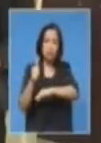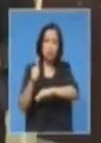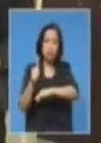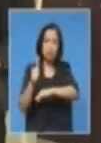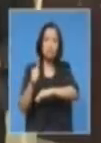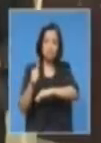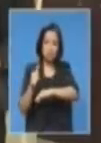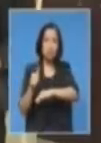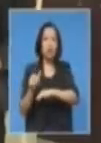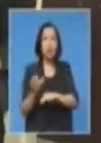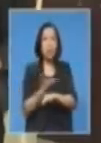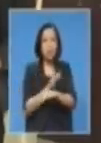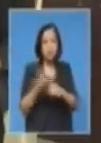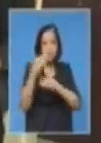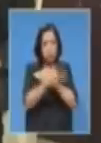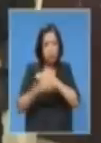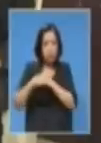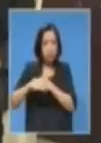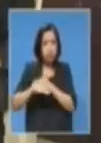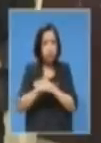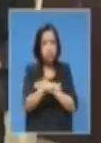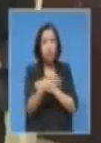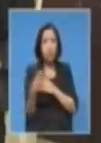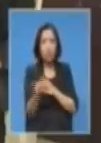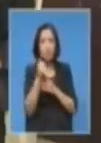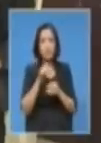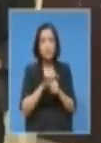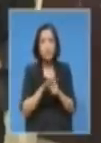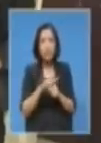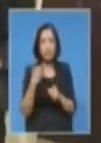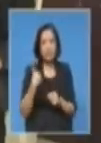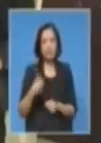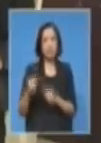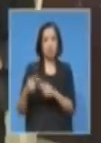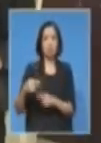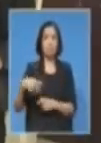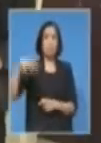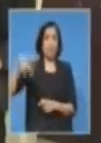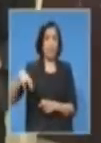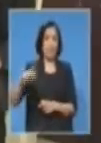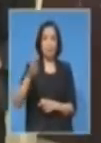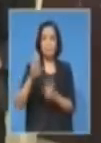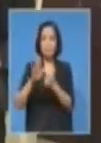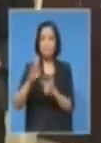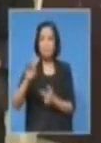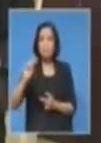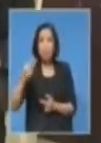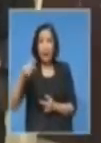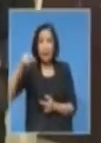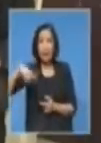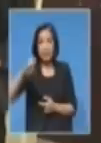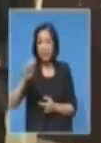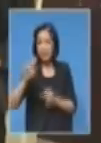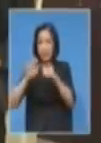เร็วปานกลางระหว่างจังหวัดตรงนี้ก็จะเป็นสถานี ครับ เรียกว่าเทอร์มินอลใหญ่เลยครับ อีกขออีกเรื่องเดียวนะครับ